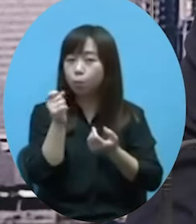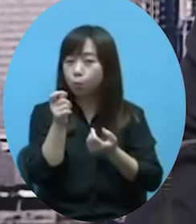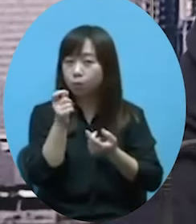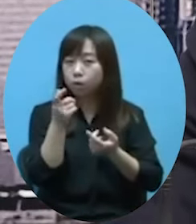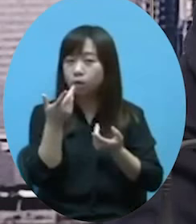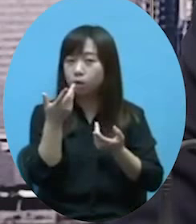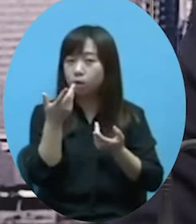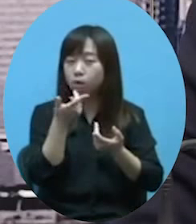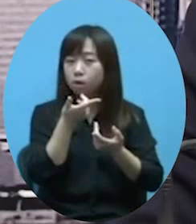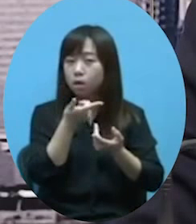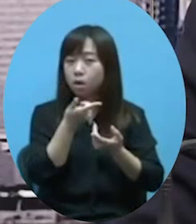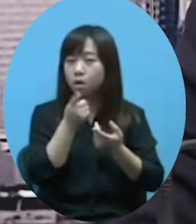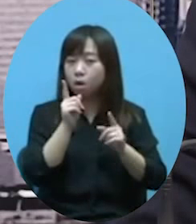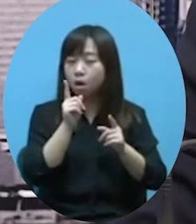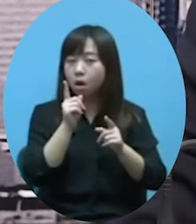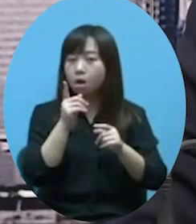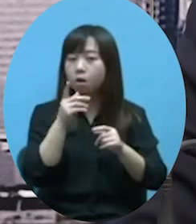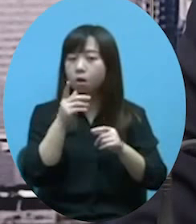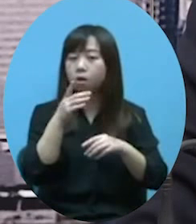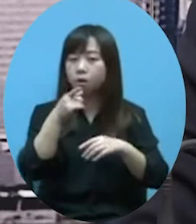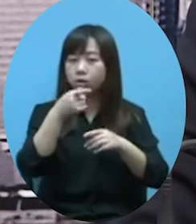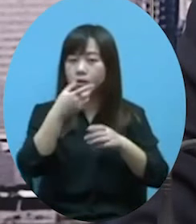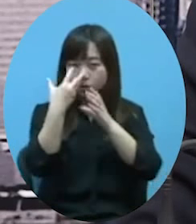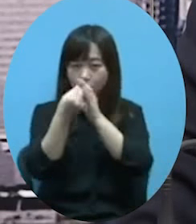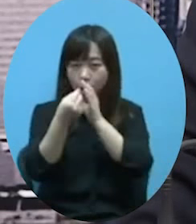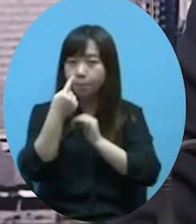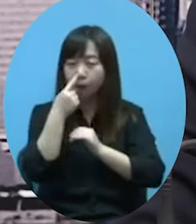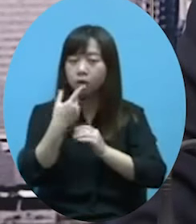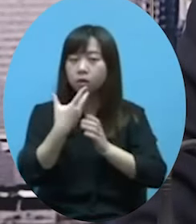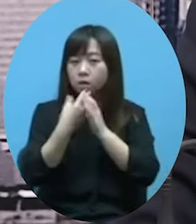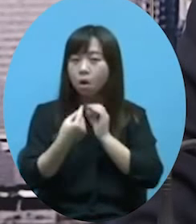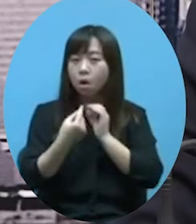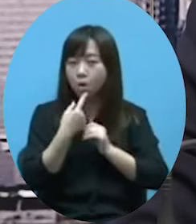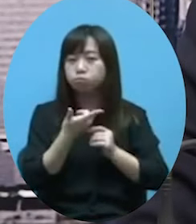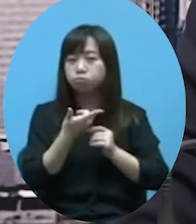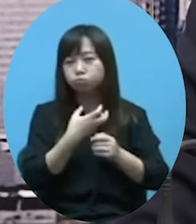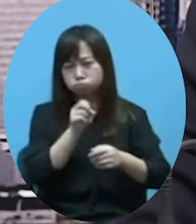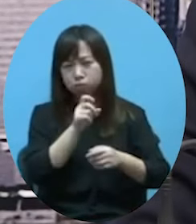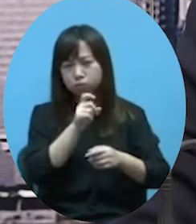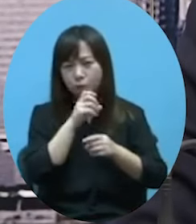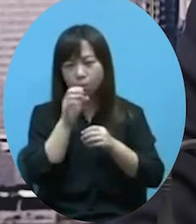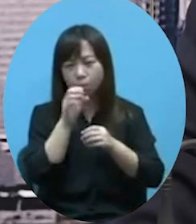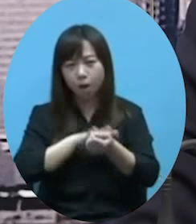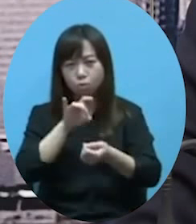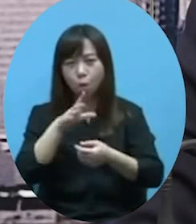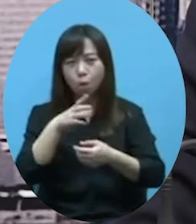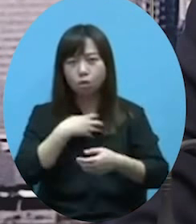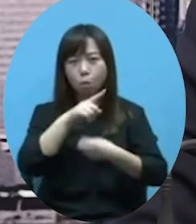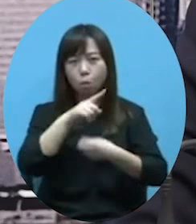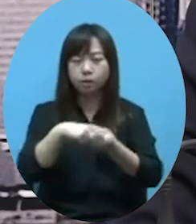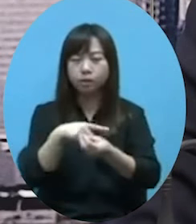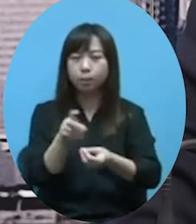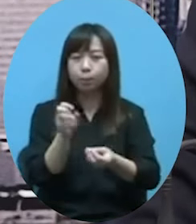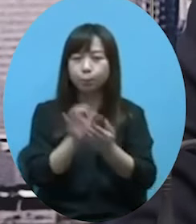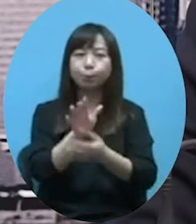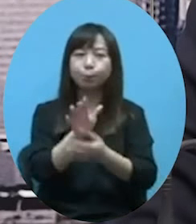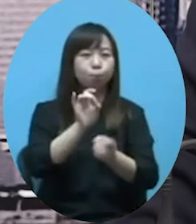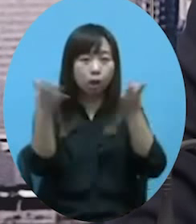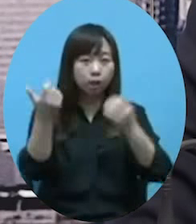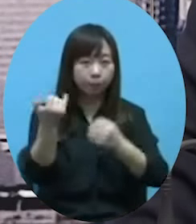沖過牠們的口或者鼻都會驗到病毒所以就認為這次不會受到環境感染呢謝謝